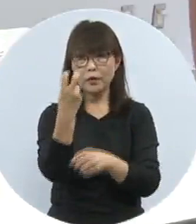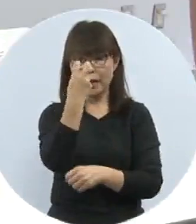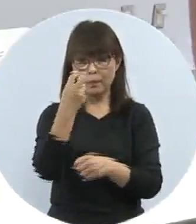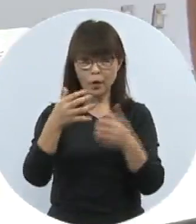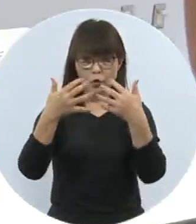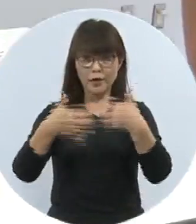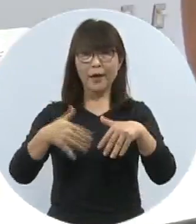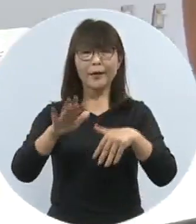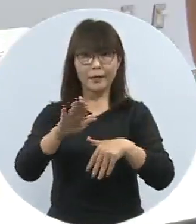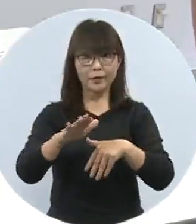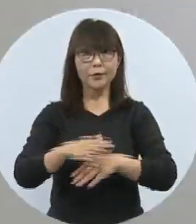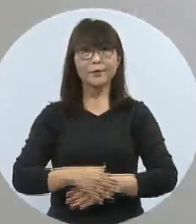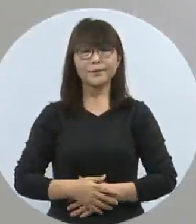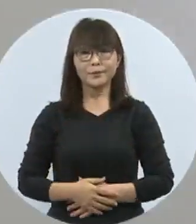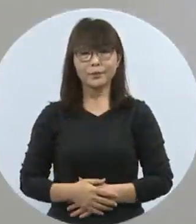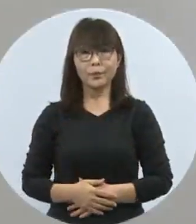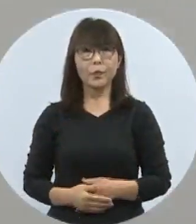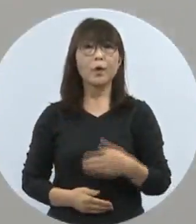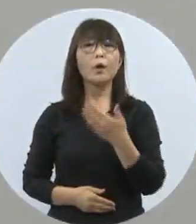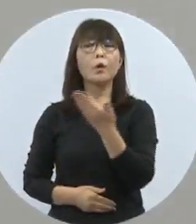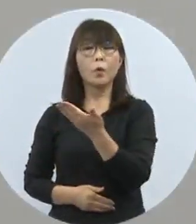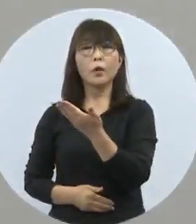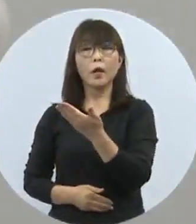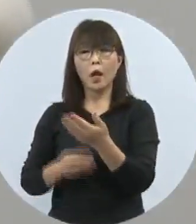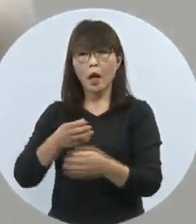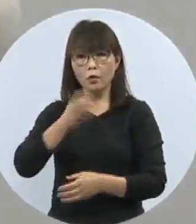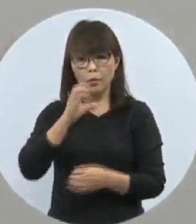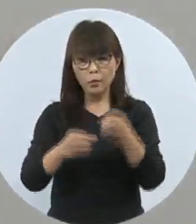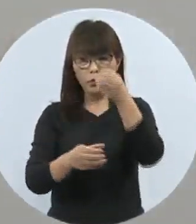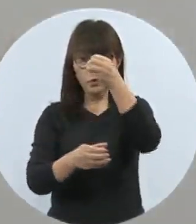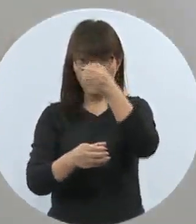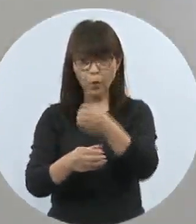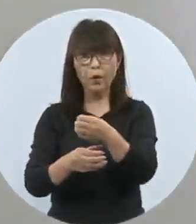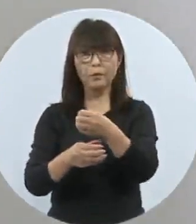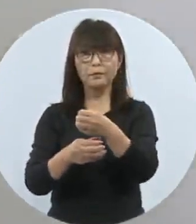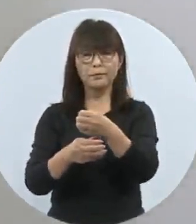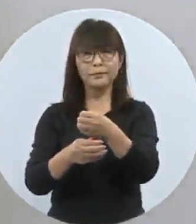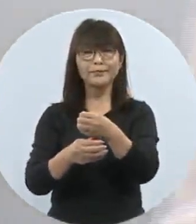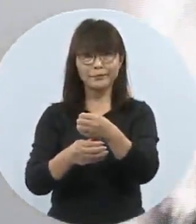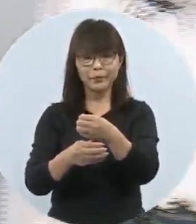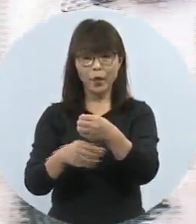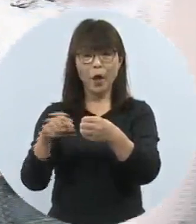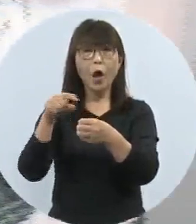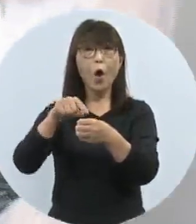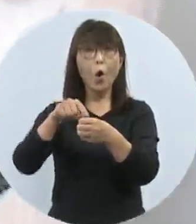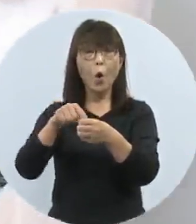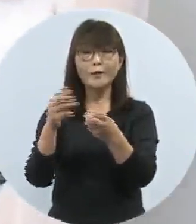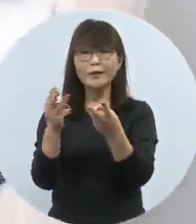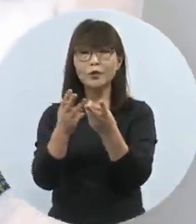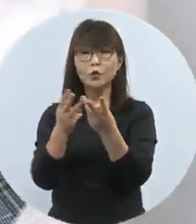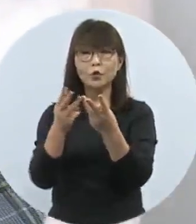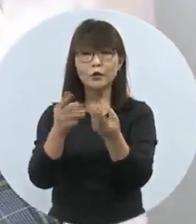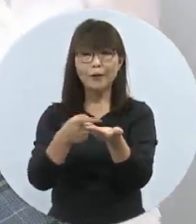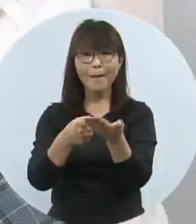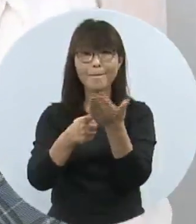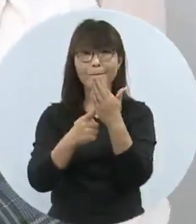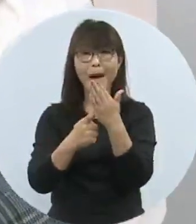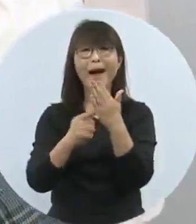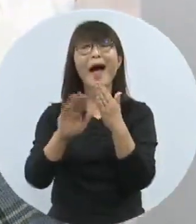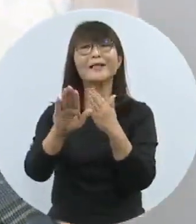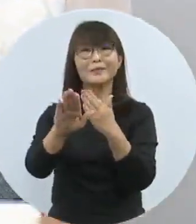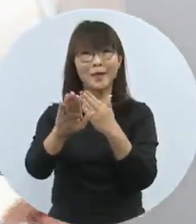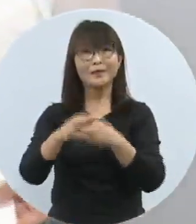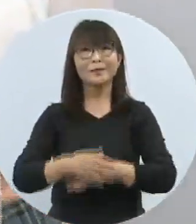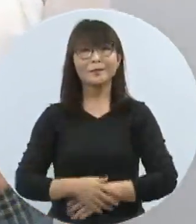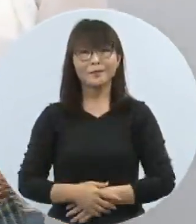ちらの方の機械がこの飲み物の中につけるとここに数字が出てくるんですけれども、